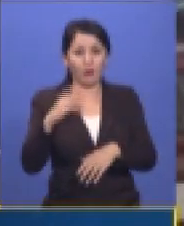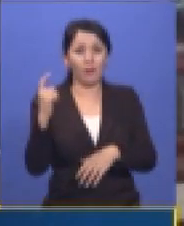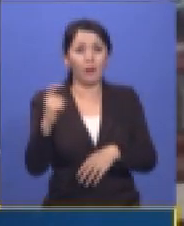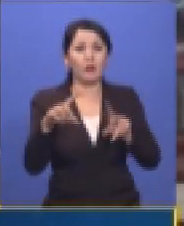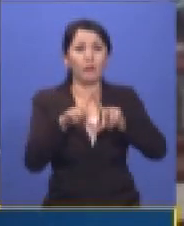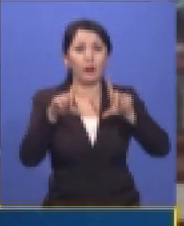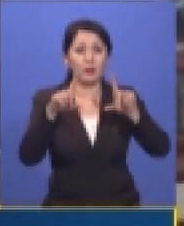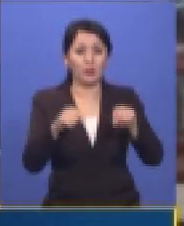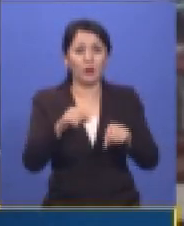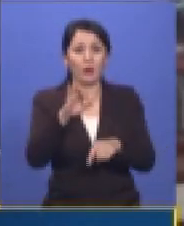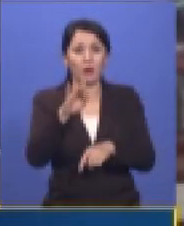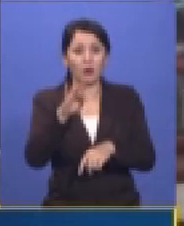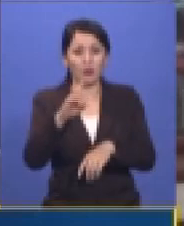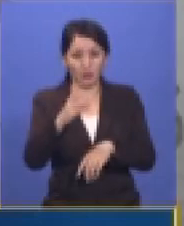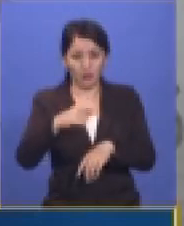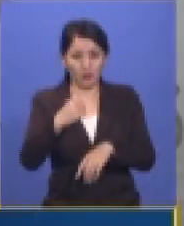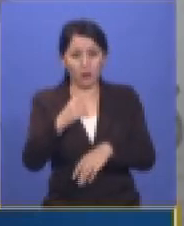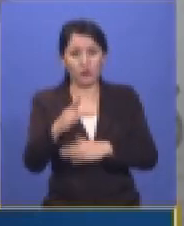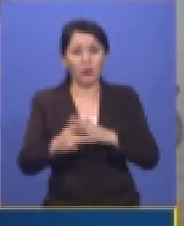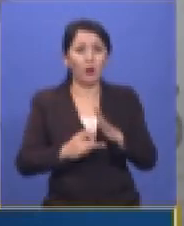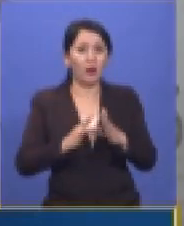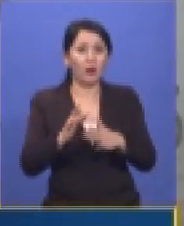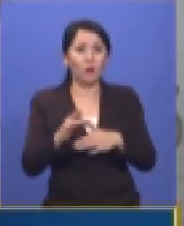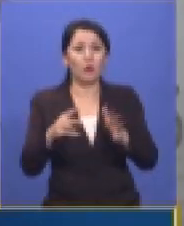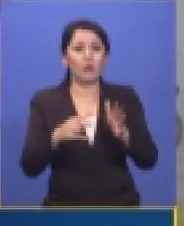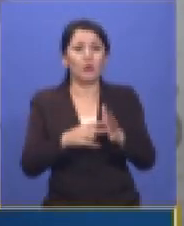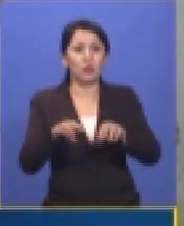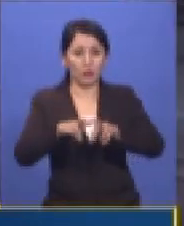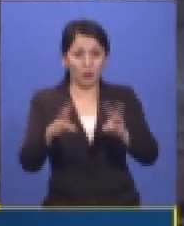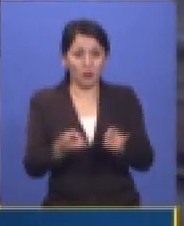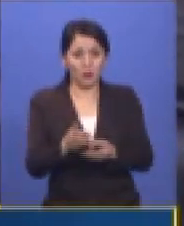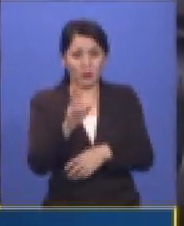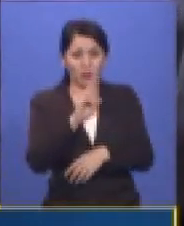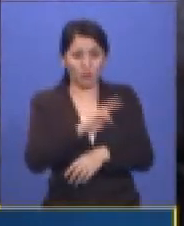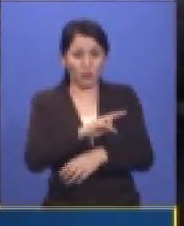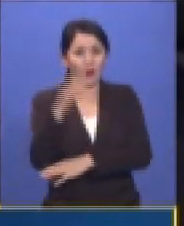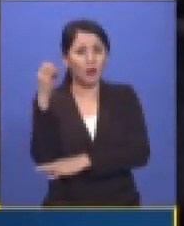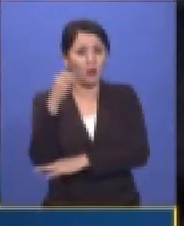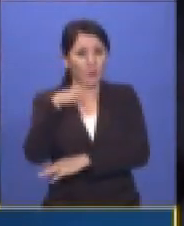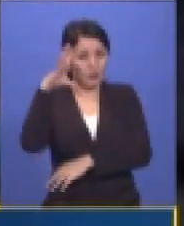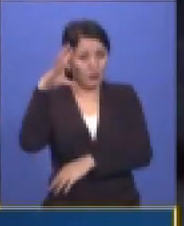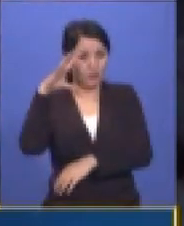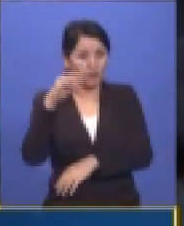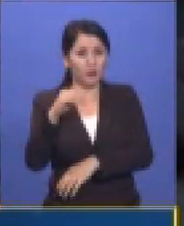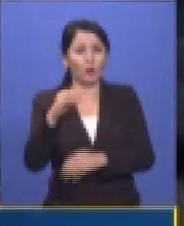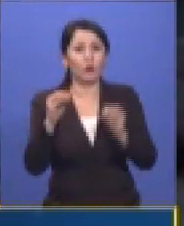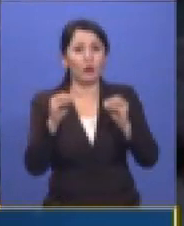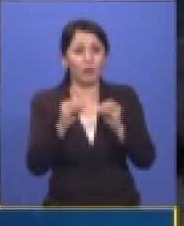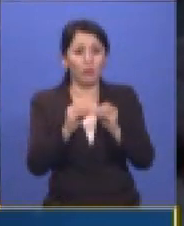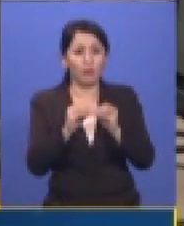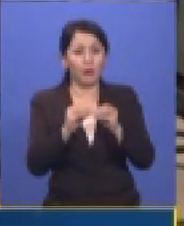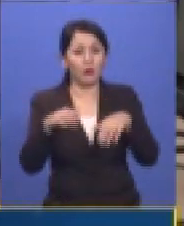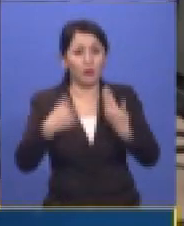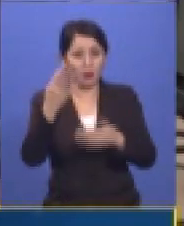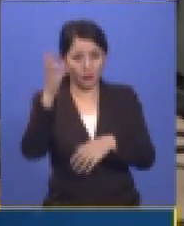шаруашылығы басқармасының басшысы Бақыт Ілиясовтың айтуынша, қазір орталықта 7 қазандық істеп тұр. Жарық кеше кешкі 10-ға